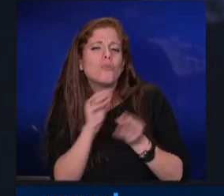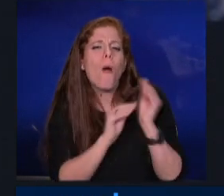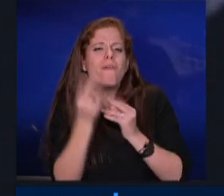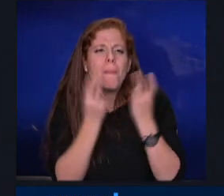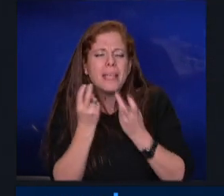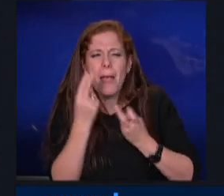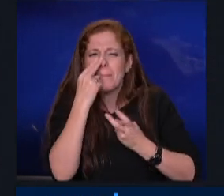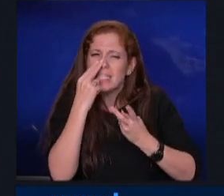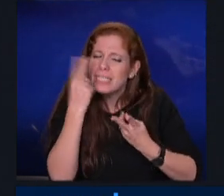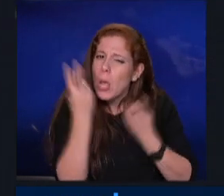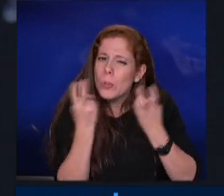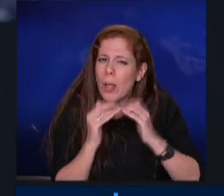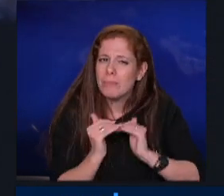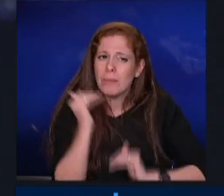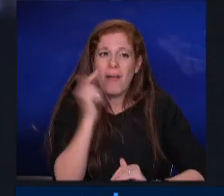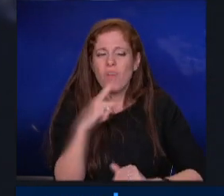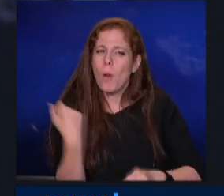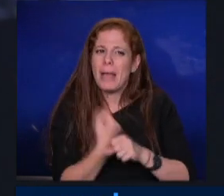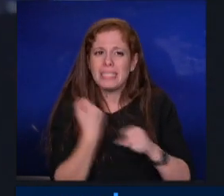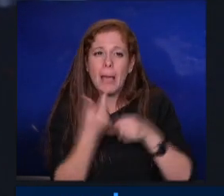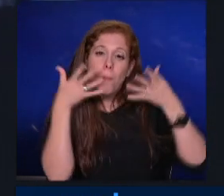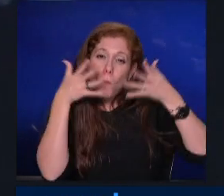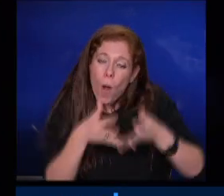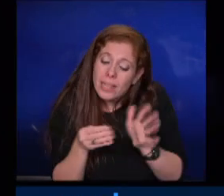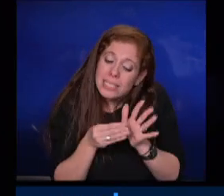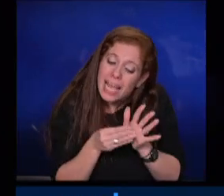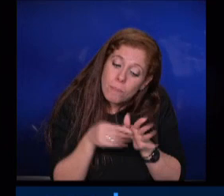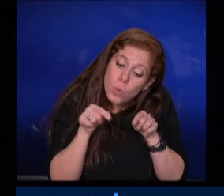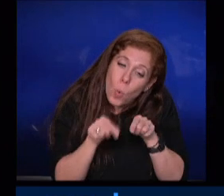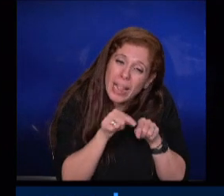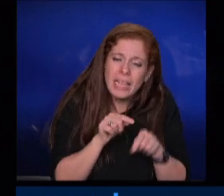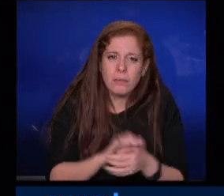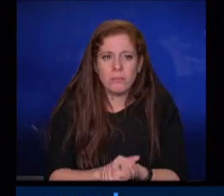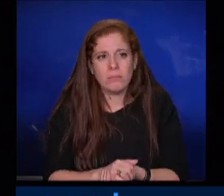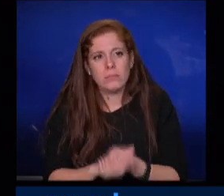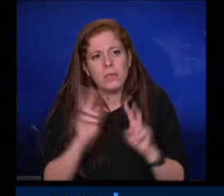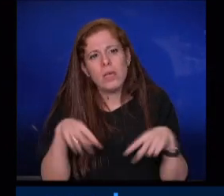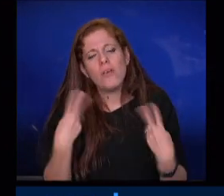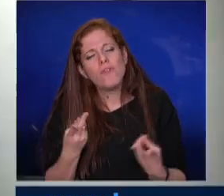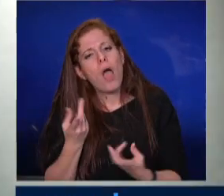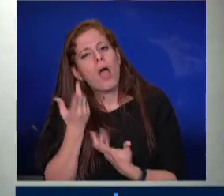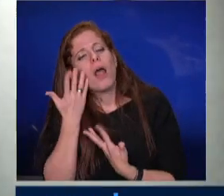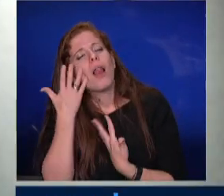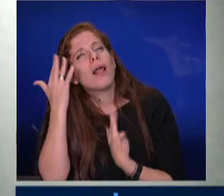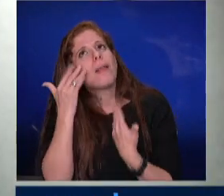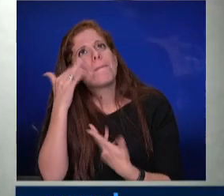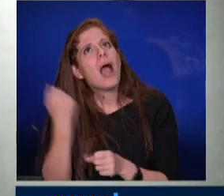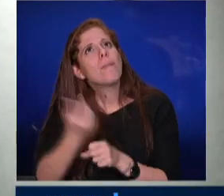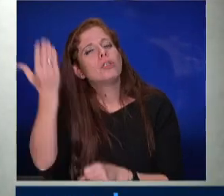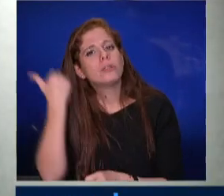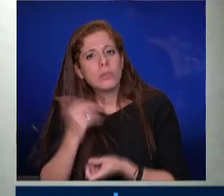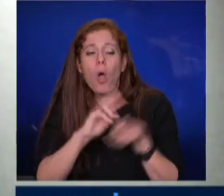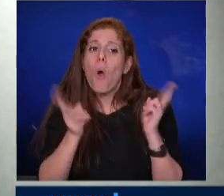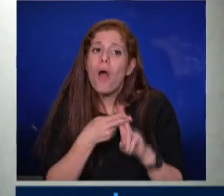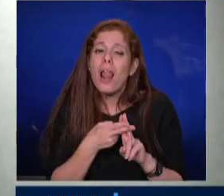מניסיון מצטבר, ולא מעשייה ממוקדת לצרכים נקודתיים. אי אפשר להתרפק על מה שעשינו בעבר. העולם משתנה, ואם